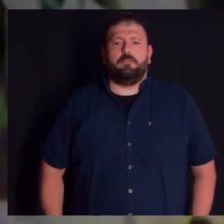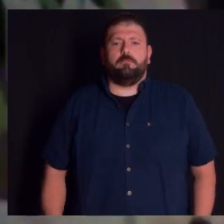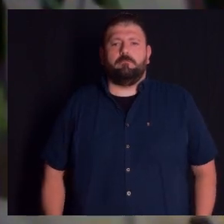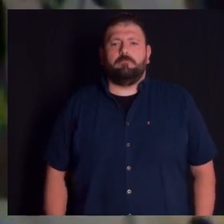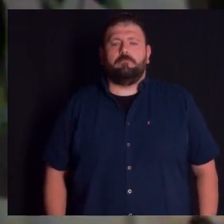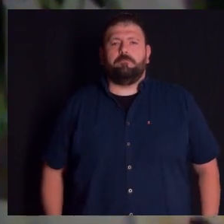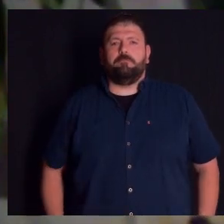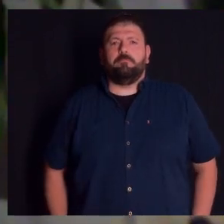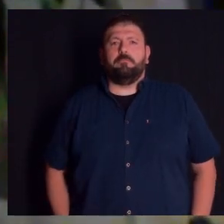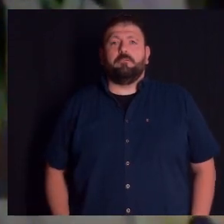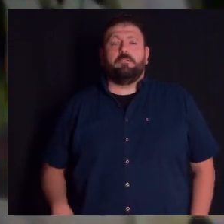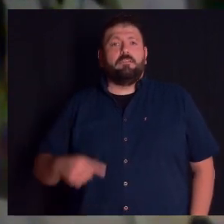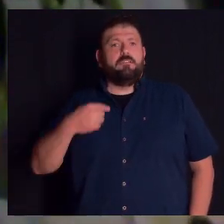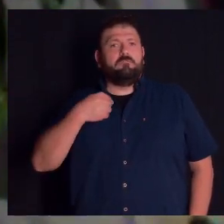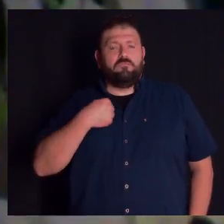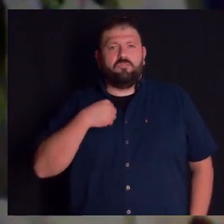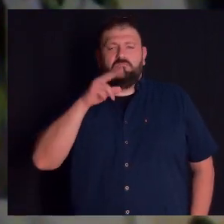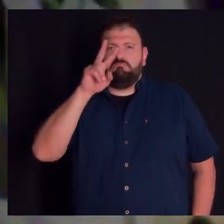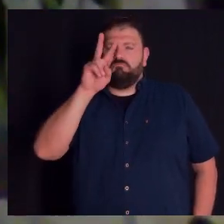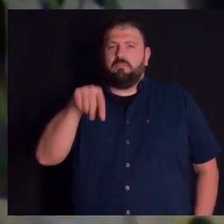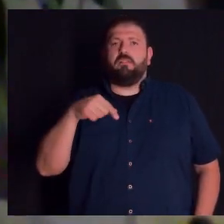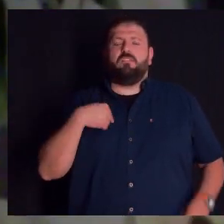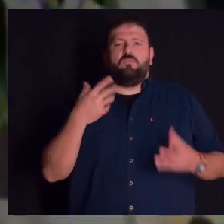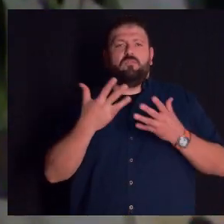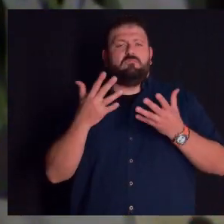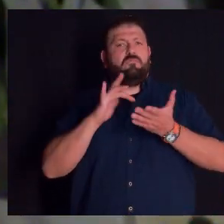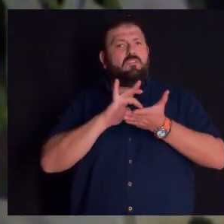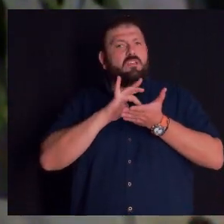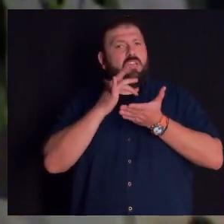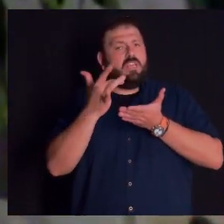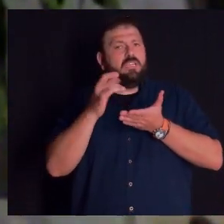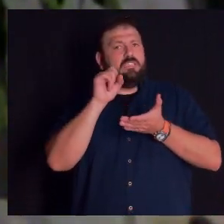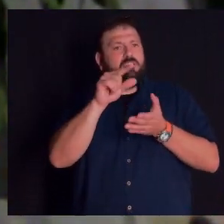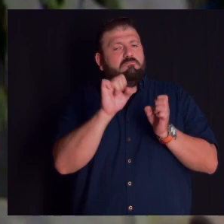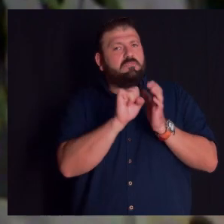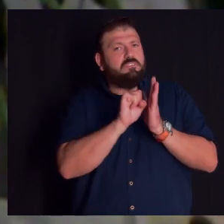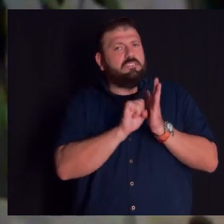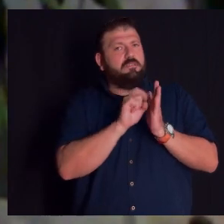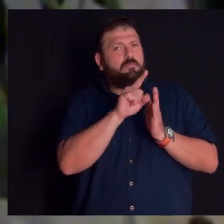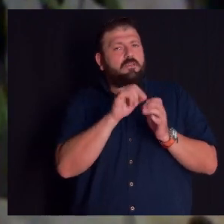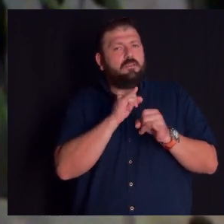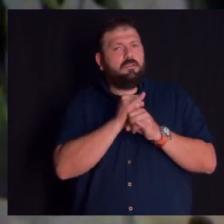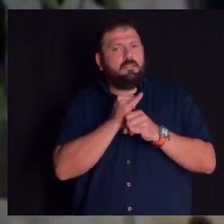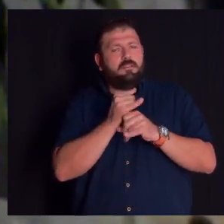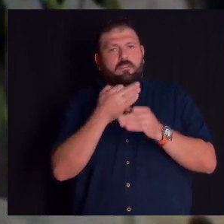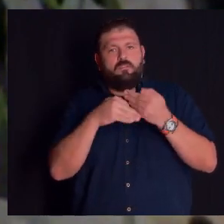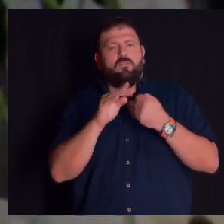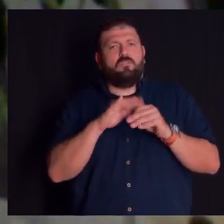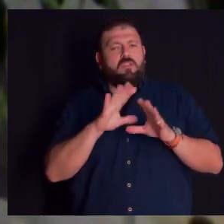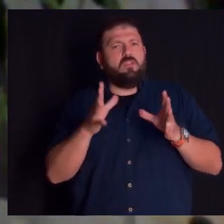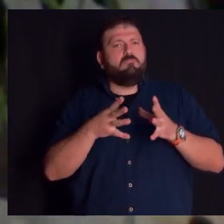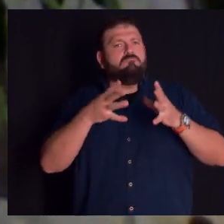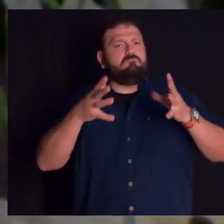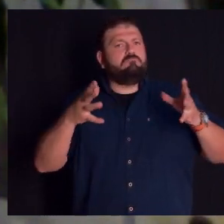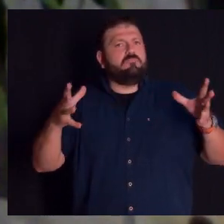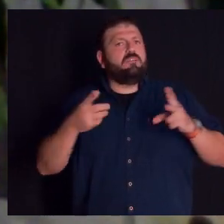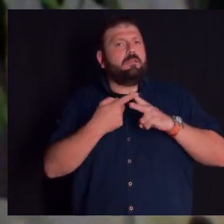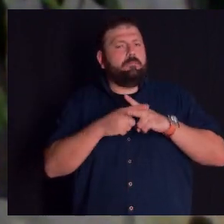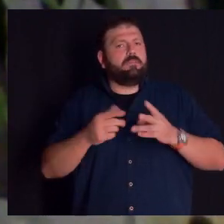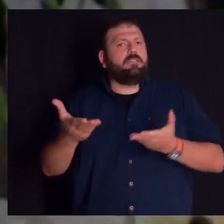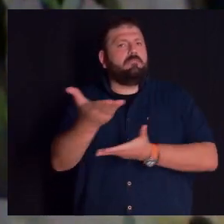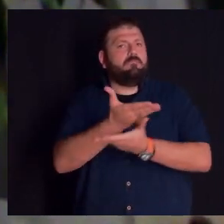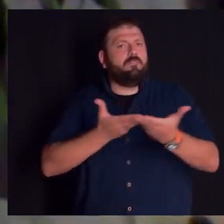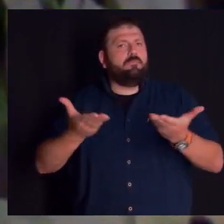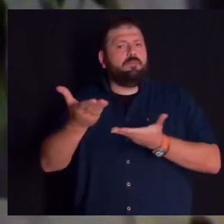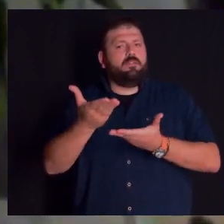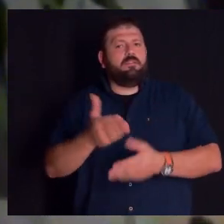рассказывать. Yo lo he logrado justo gracias al sistema Thanks to this que system, hemos implementado. the system we have implemented and